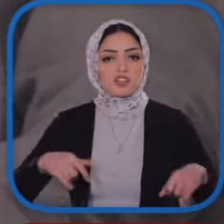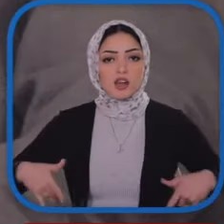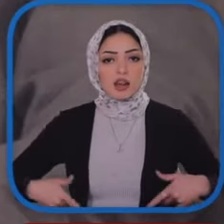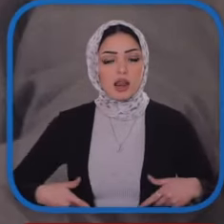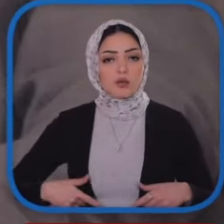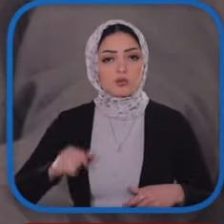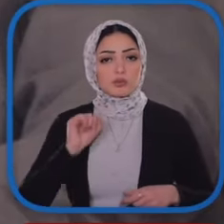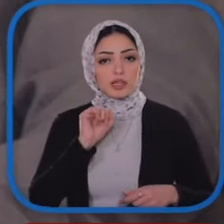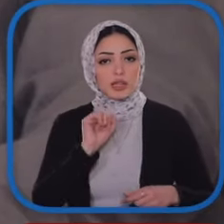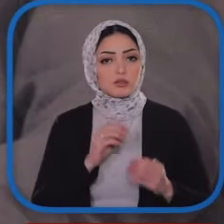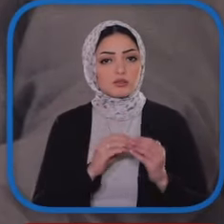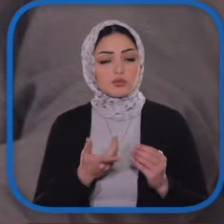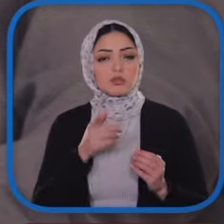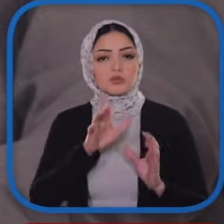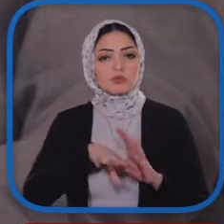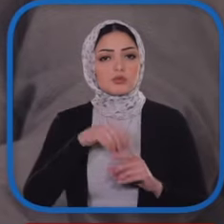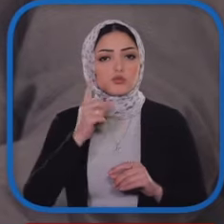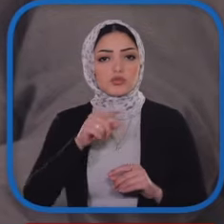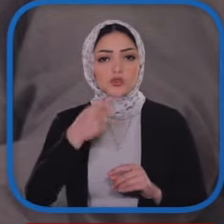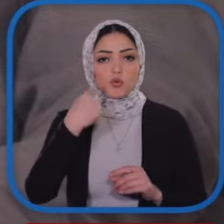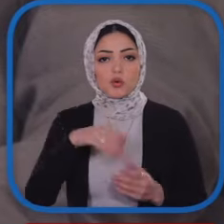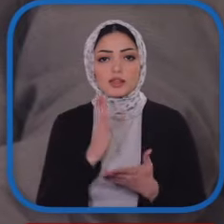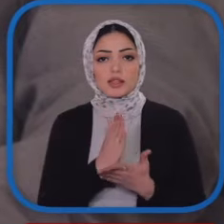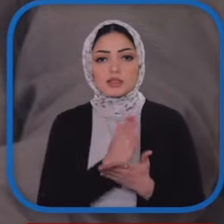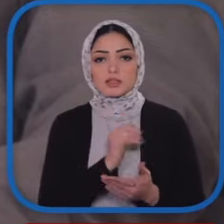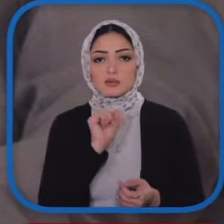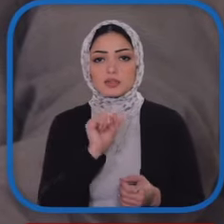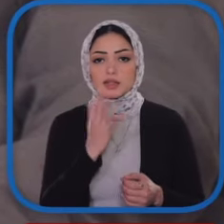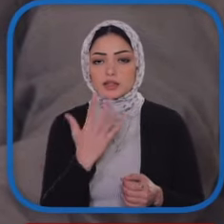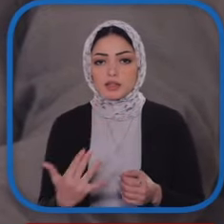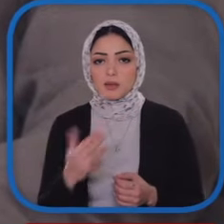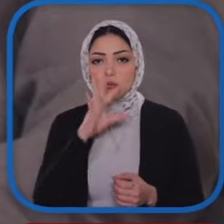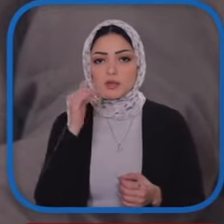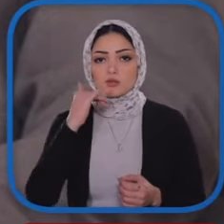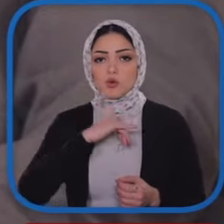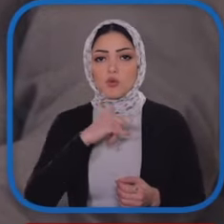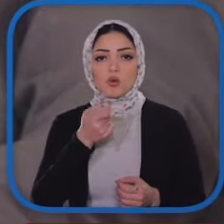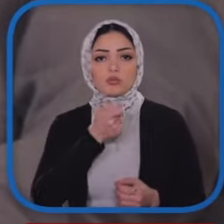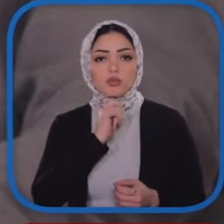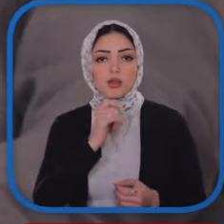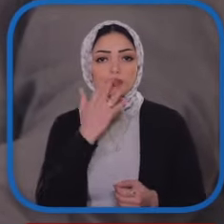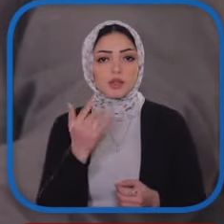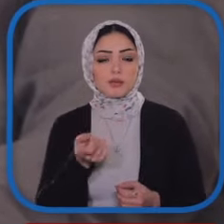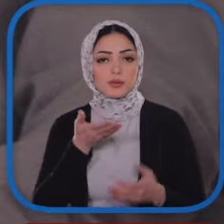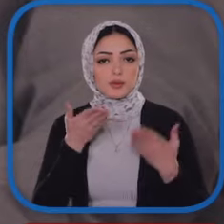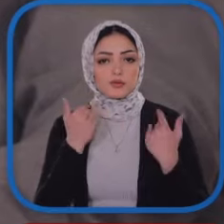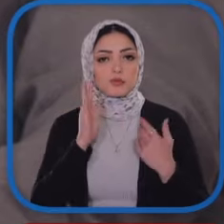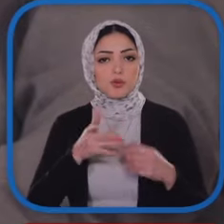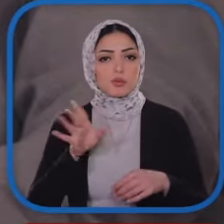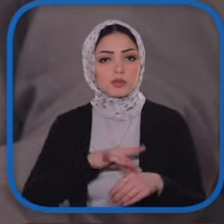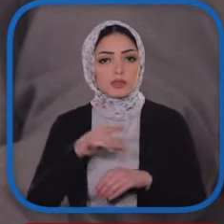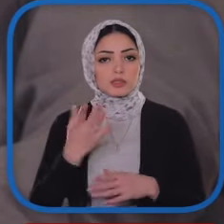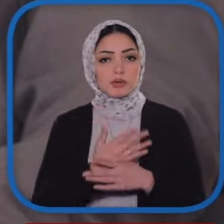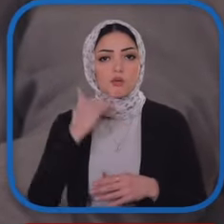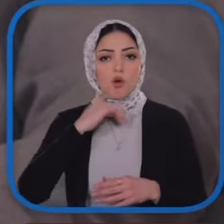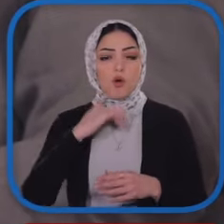المزمن، وزي مرضى التكسير الدم اللي هي زي أنيميا البحر المتوسط، أو مرضى النزف المتكرر